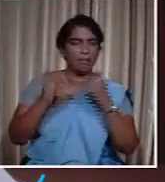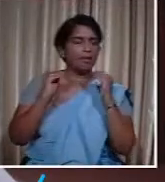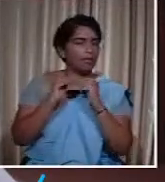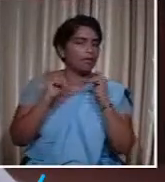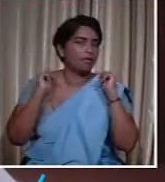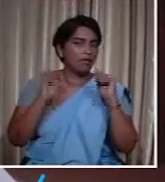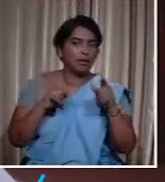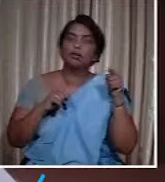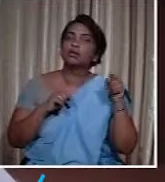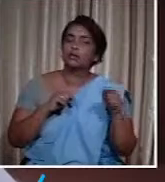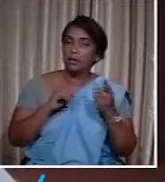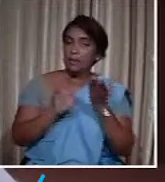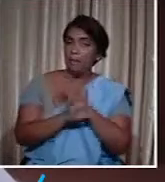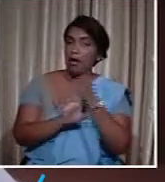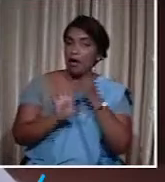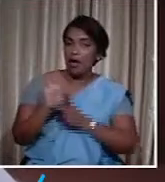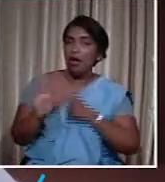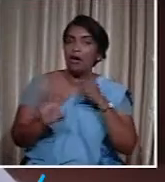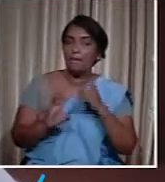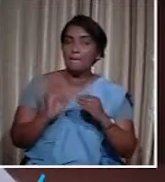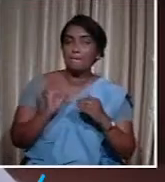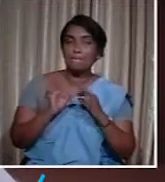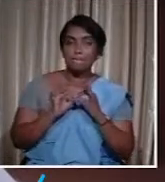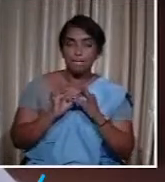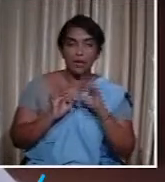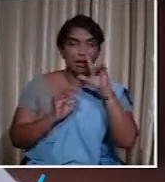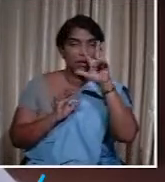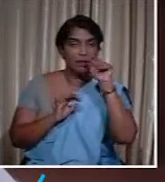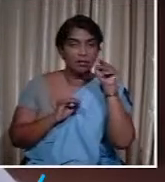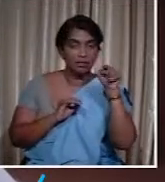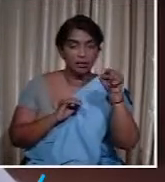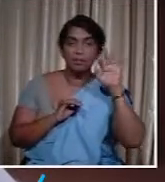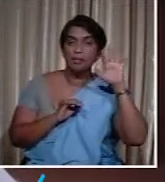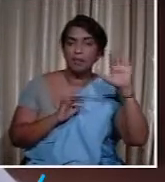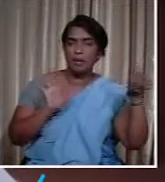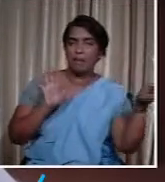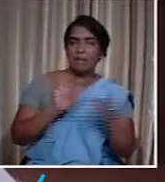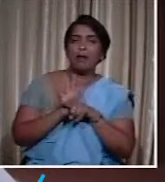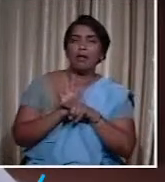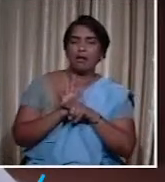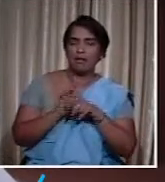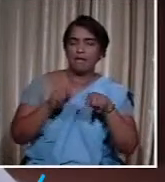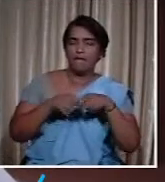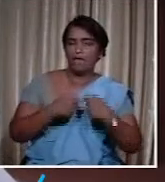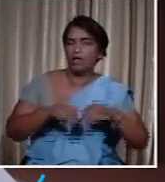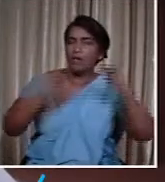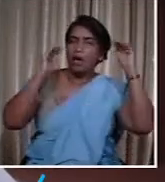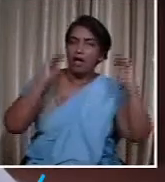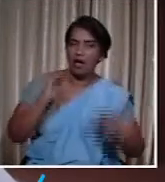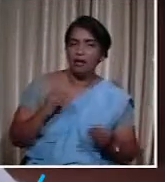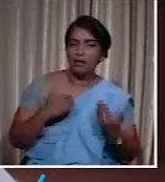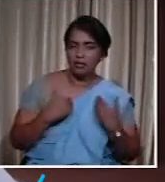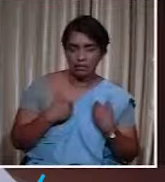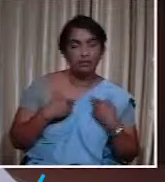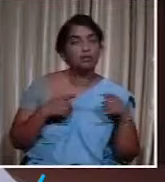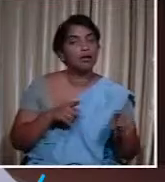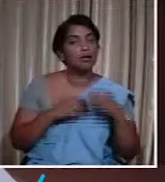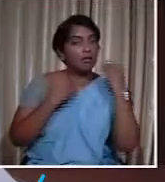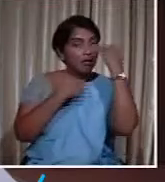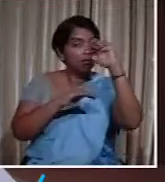එය ගිය අවුරුද්ද වෙනකොට අපිට බිලියන 8.5ක ඍණ වෙළඳ ශේෂයක් දක්වා වර්ධනය වී තිබෙනවා එනිසා මේ